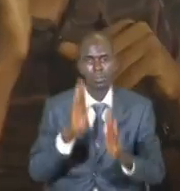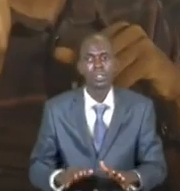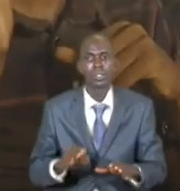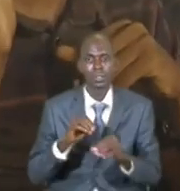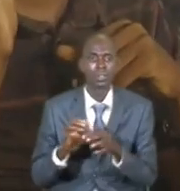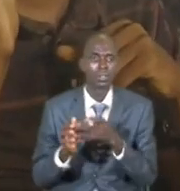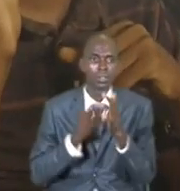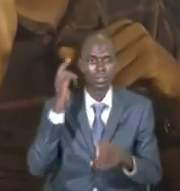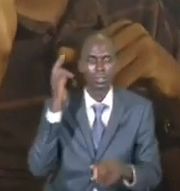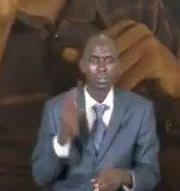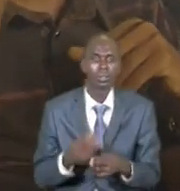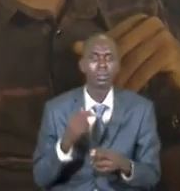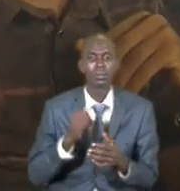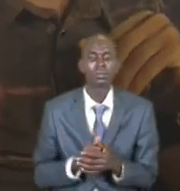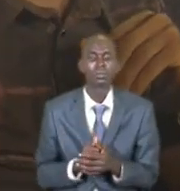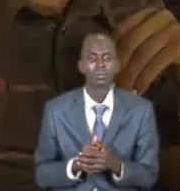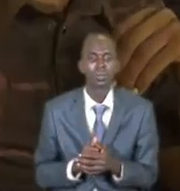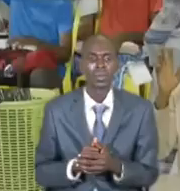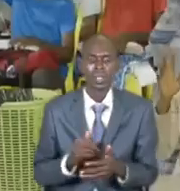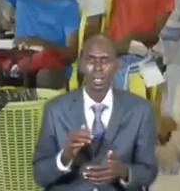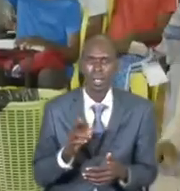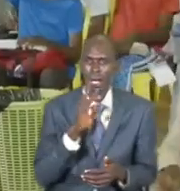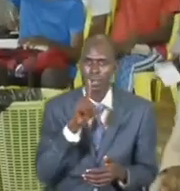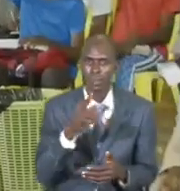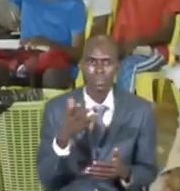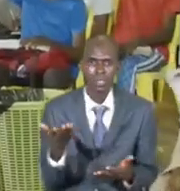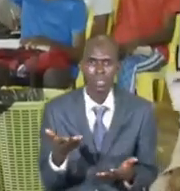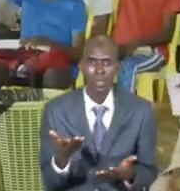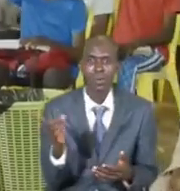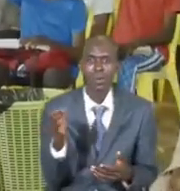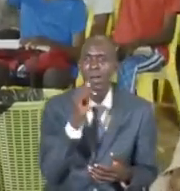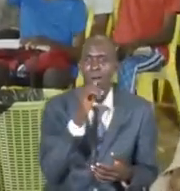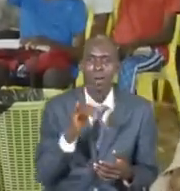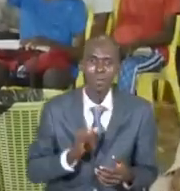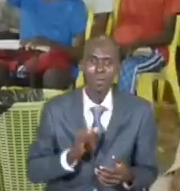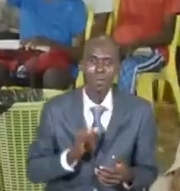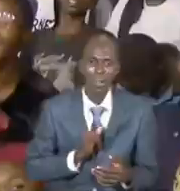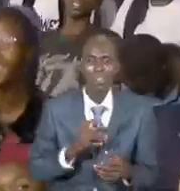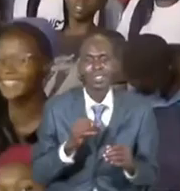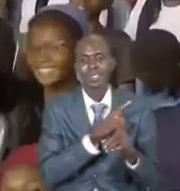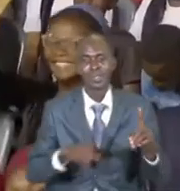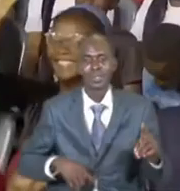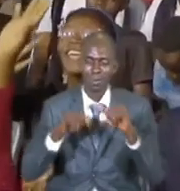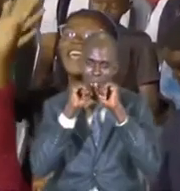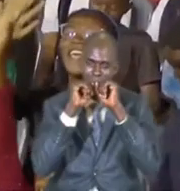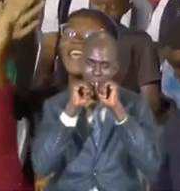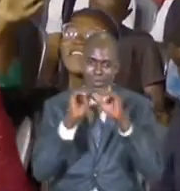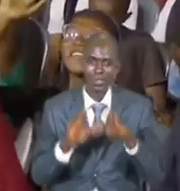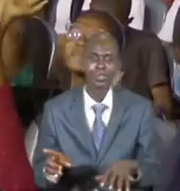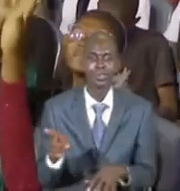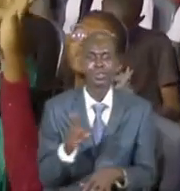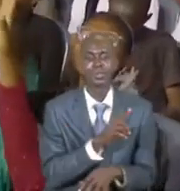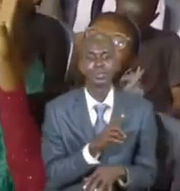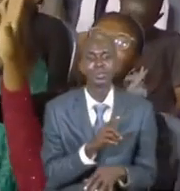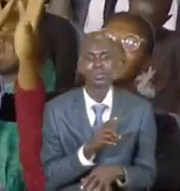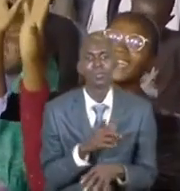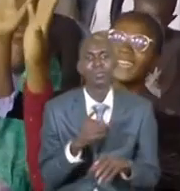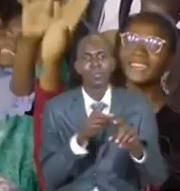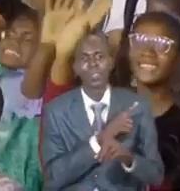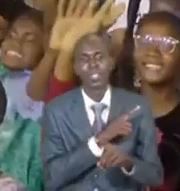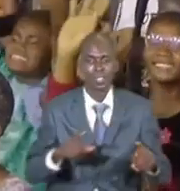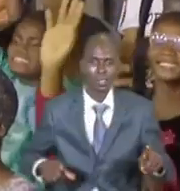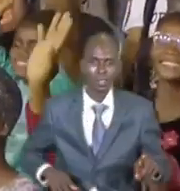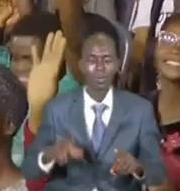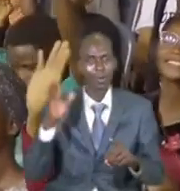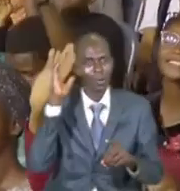ahụ? Olee ebe m nọ? Onye nwaanyị gọzie gị. Onye nwaanyị gbochie ihe ọjọọ na ndụ